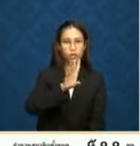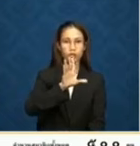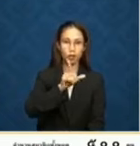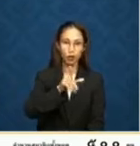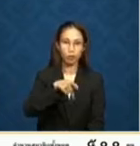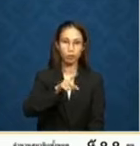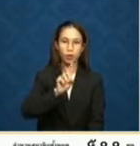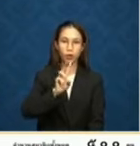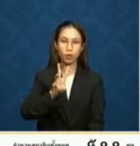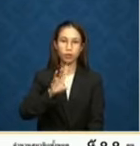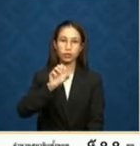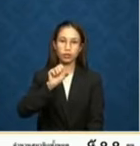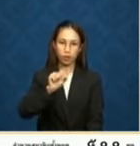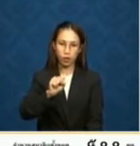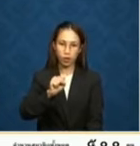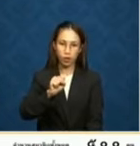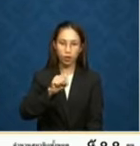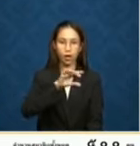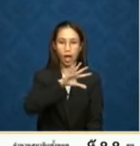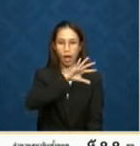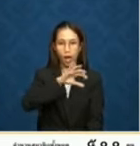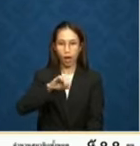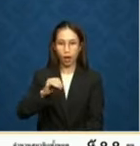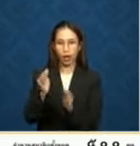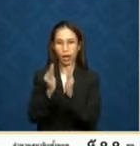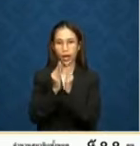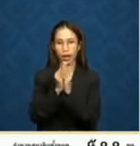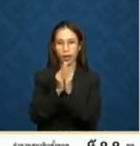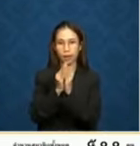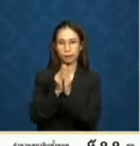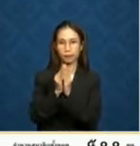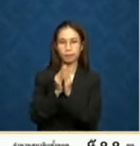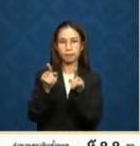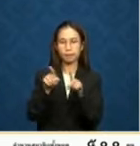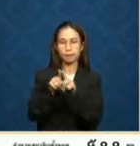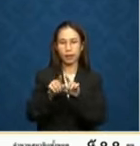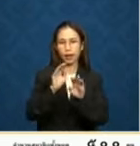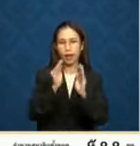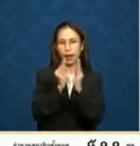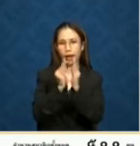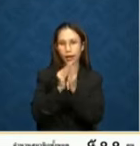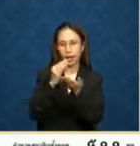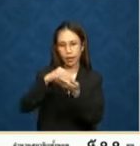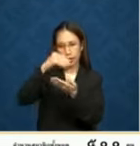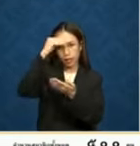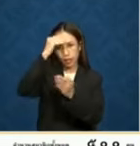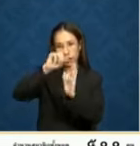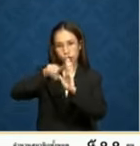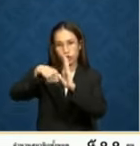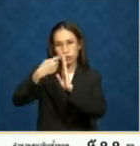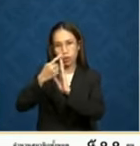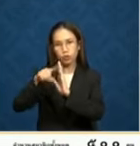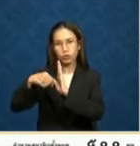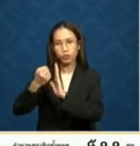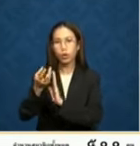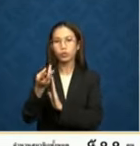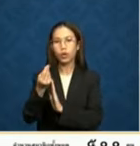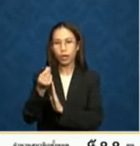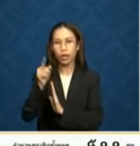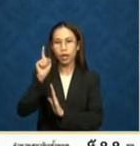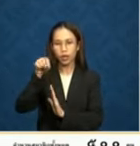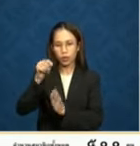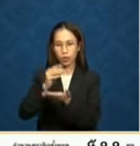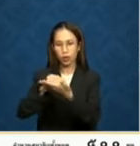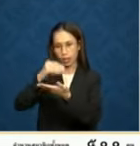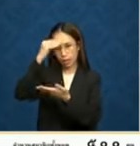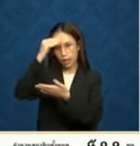ผมสามารถเอาเคครตตรงนั้น ไปเทียบว่าเป็นกรี่หน่วยกิดเพื่อจะสำneg drowning ในระดับอ